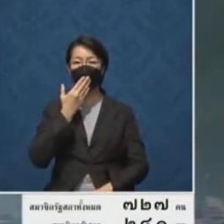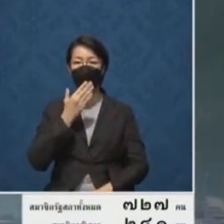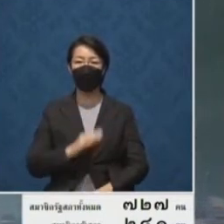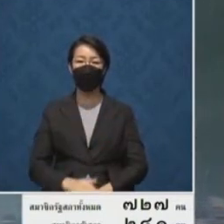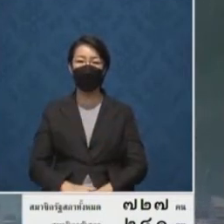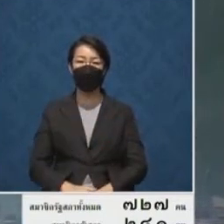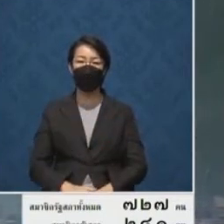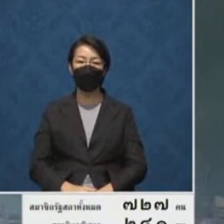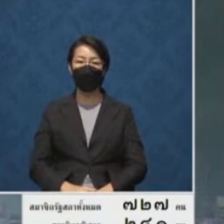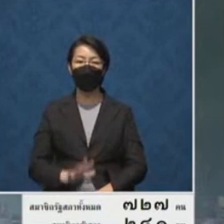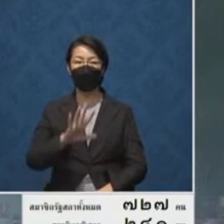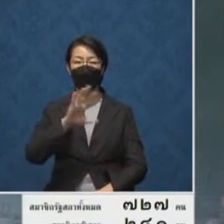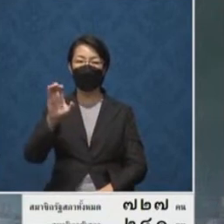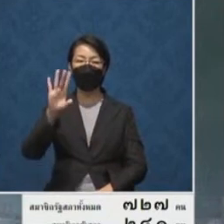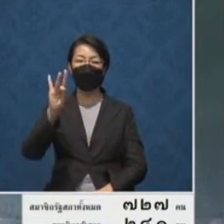4งดออกเสียง